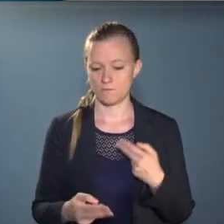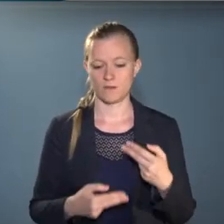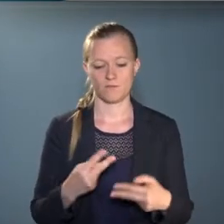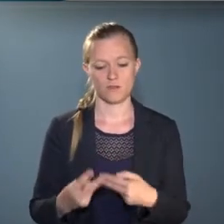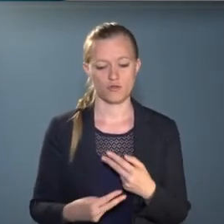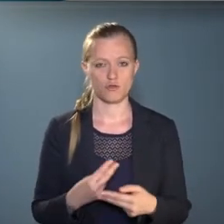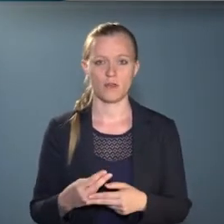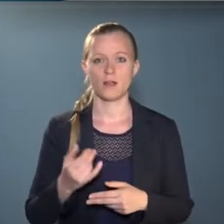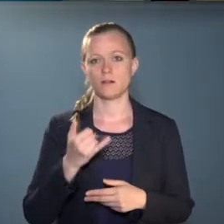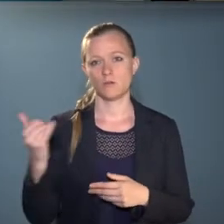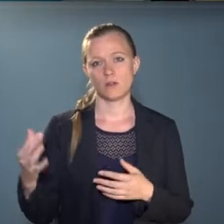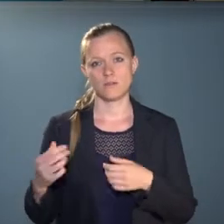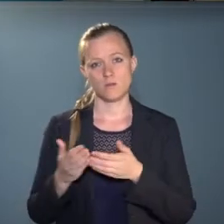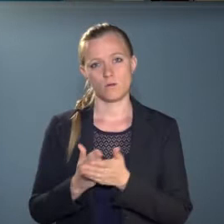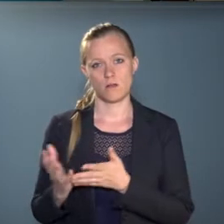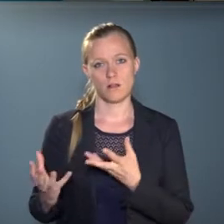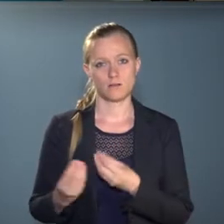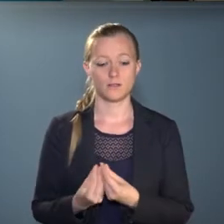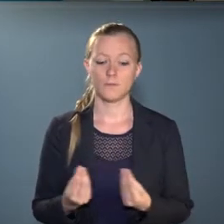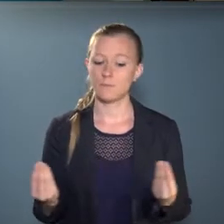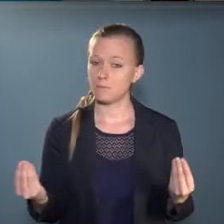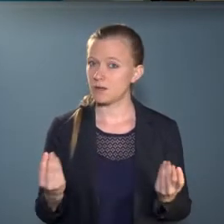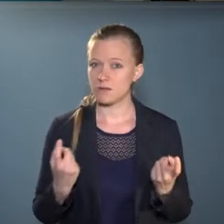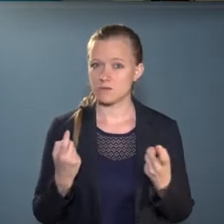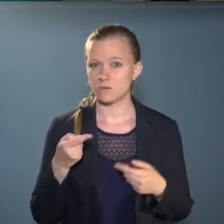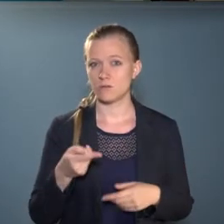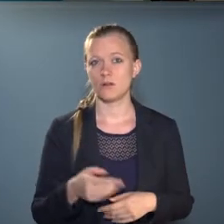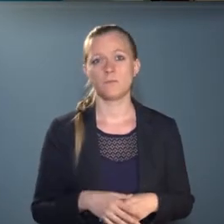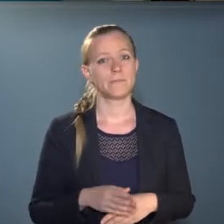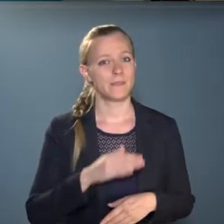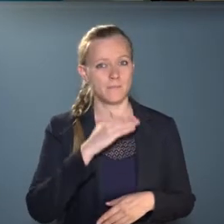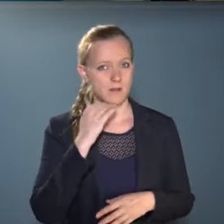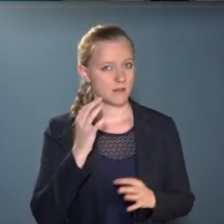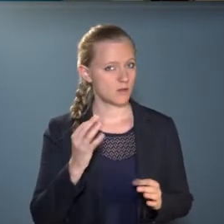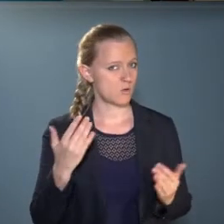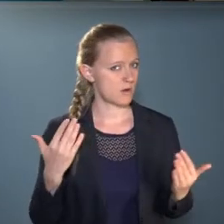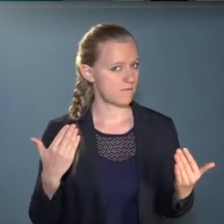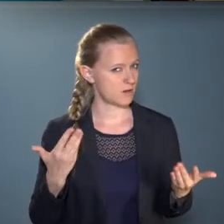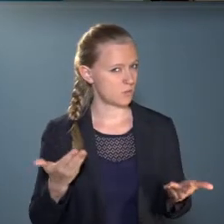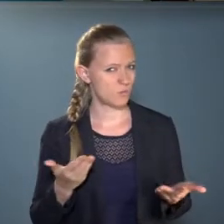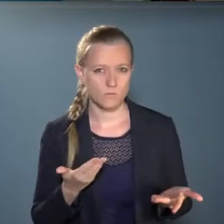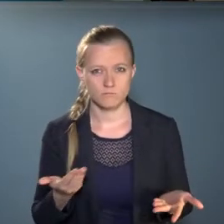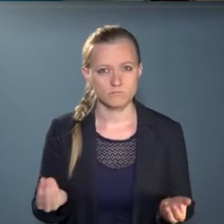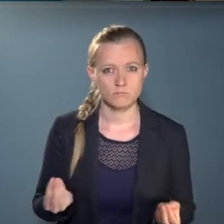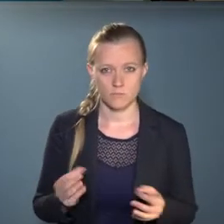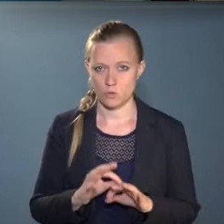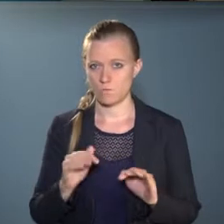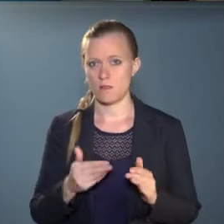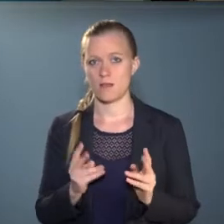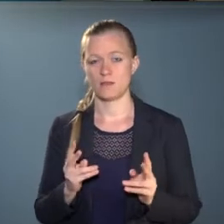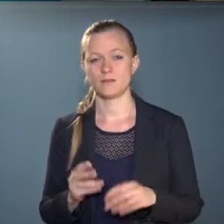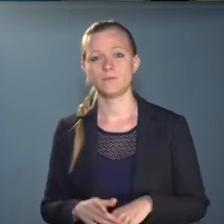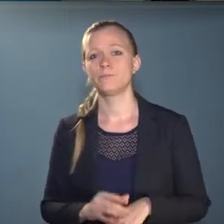a meteorológiai szolgálattal. Mert az a gyanú, hogy nem elég jó a levegő Kőbányán, vagy lehetne jobb? Nincs